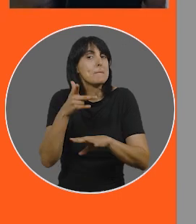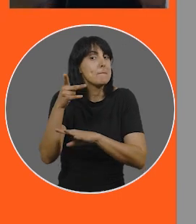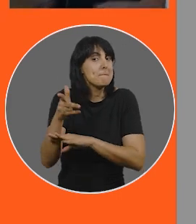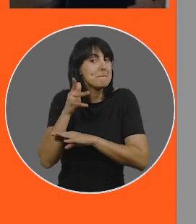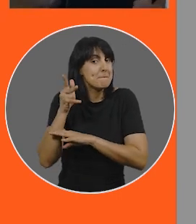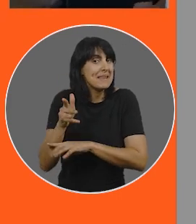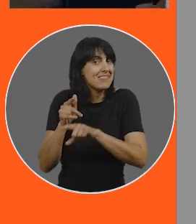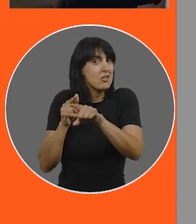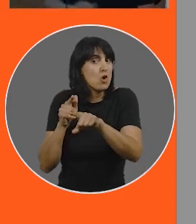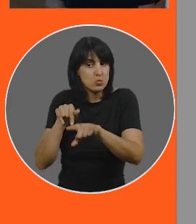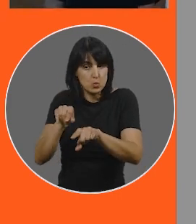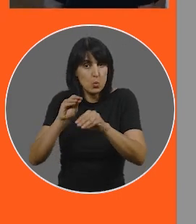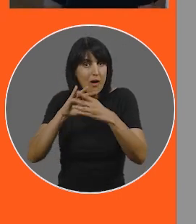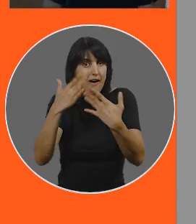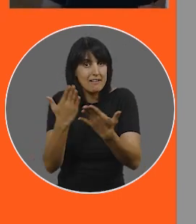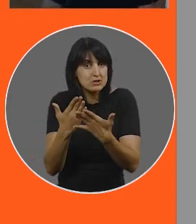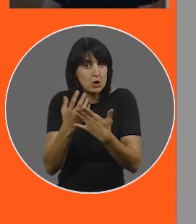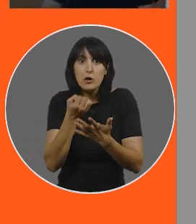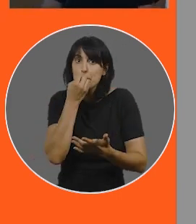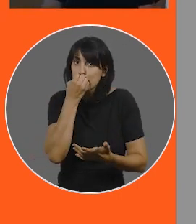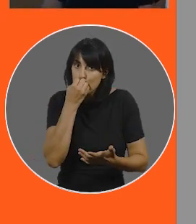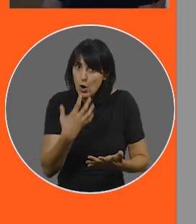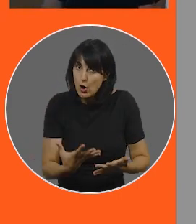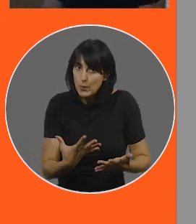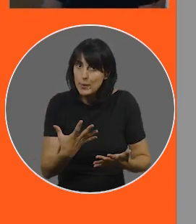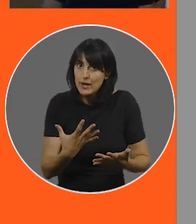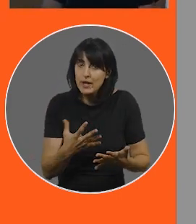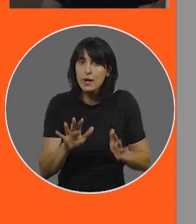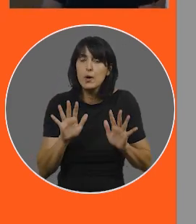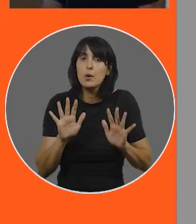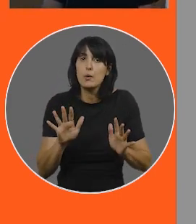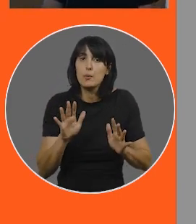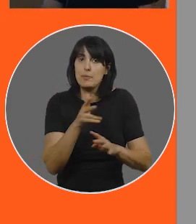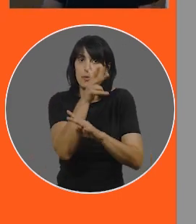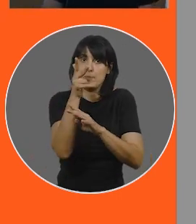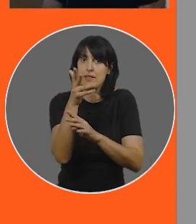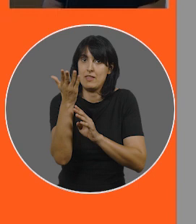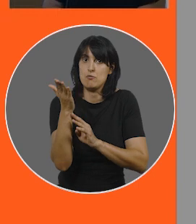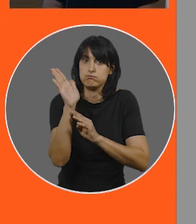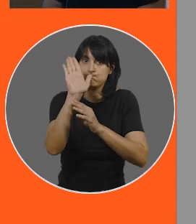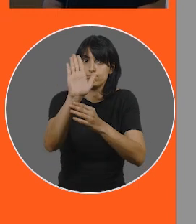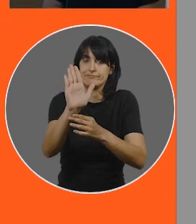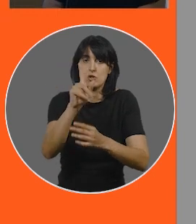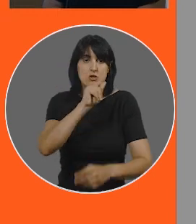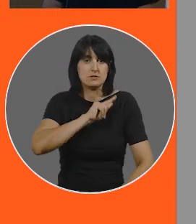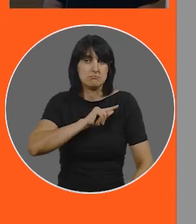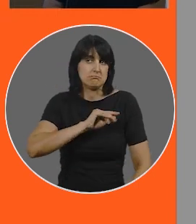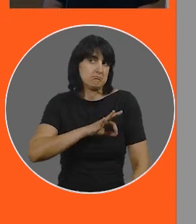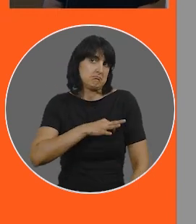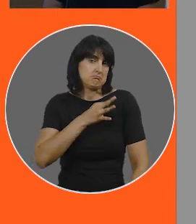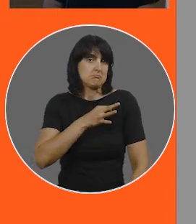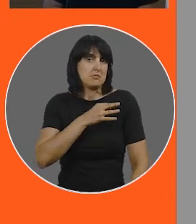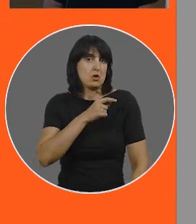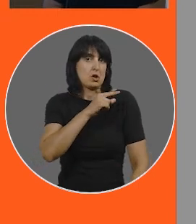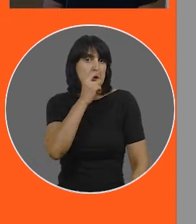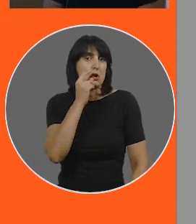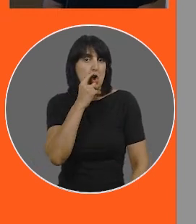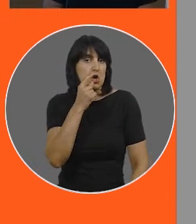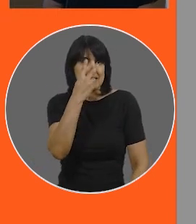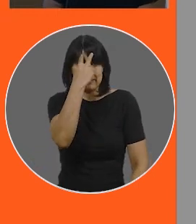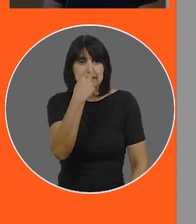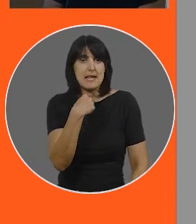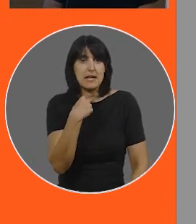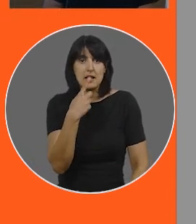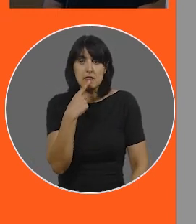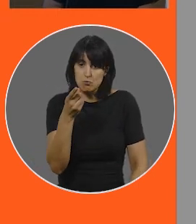teniu aquest vídeo que heu fet de la vostra escola, està molt bé. Vam posar un vídeo d'un senyor, d'un noi, que és cec, i va dir, això